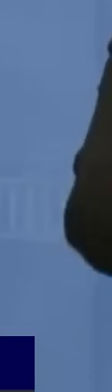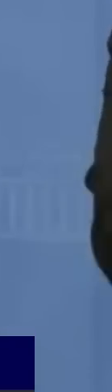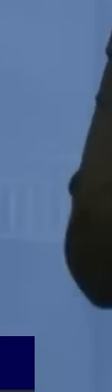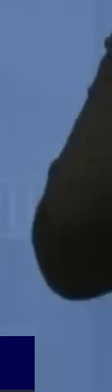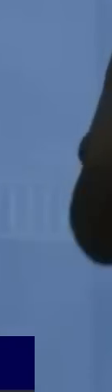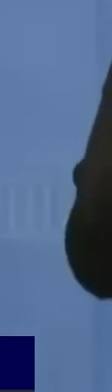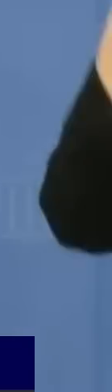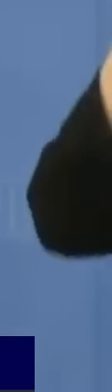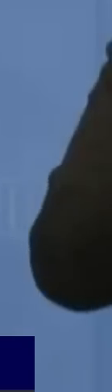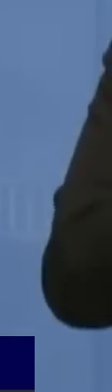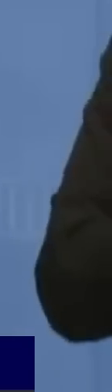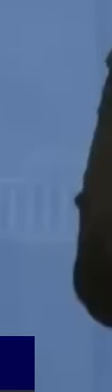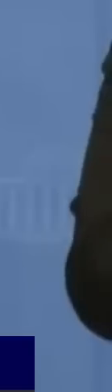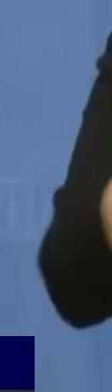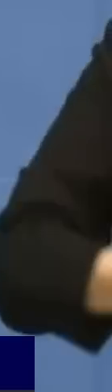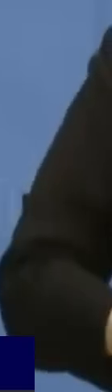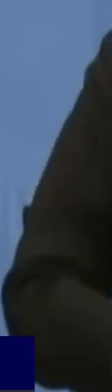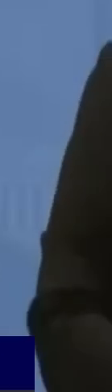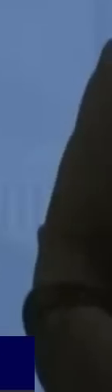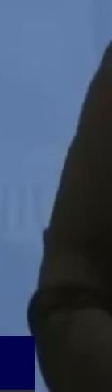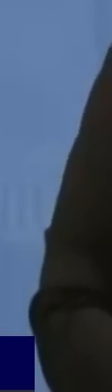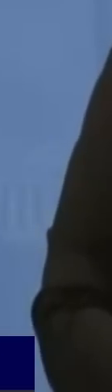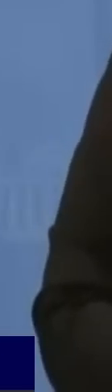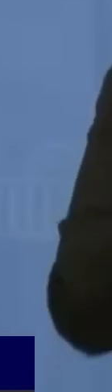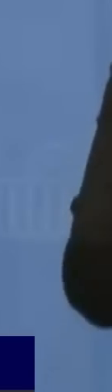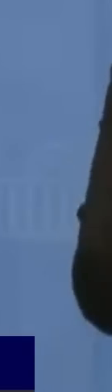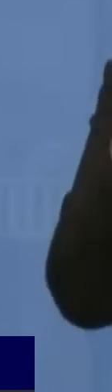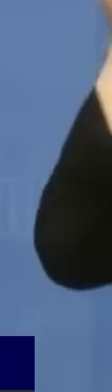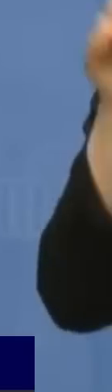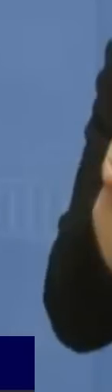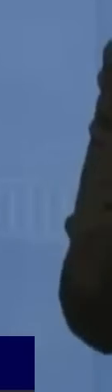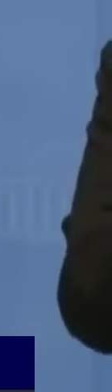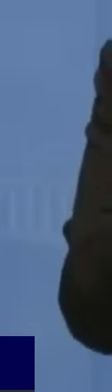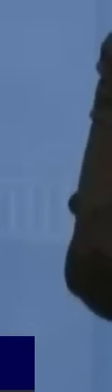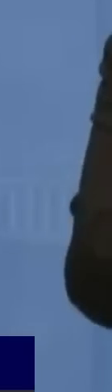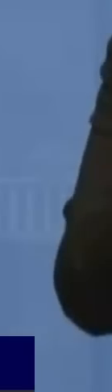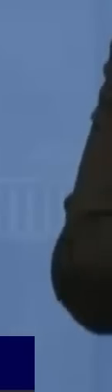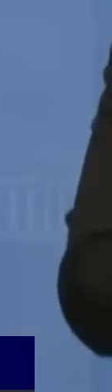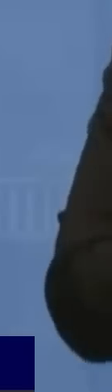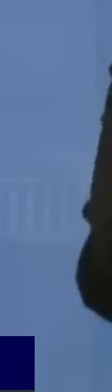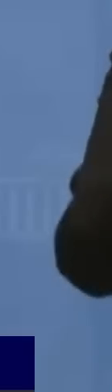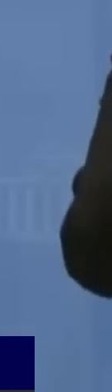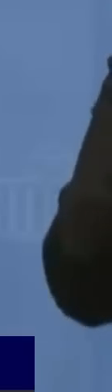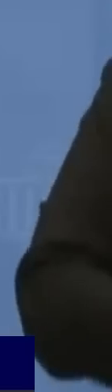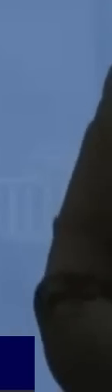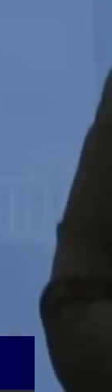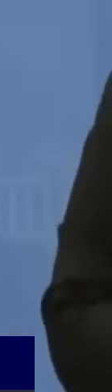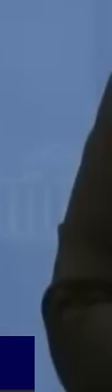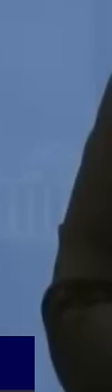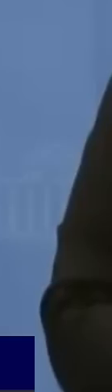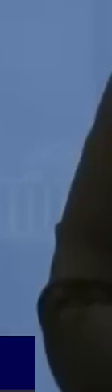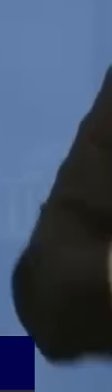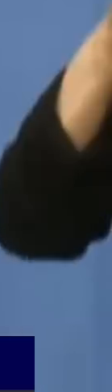선행되어야 합니다 우리나라의 주권과 국익을 지키기 위해 당당한 외교가 필요합니다 윤석열